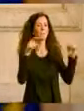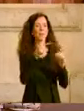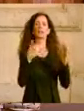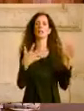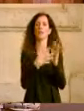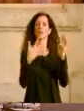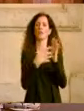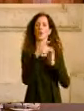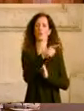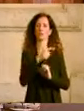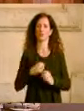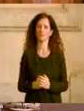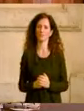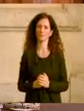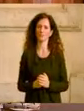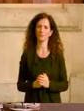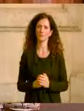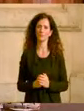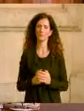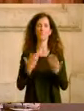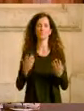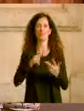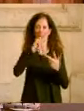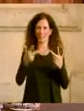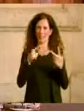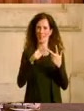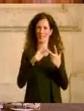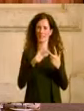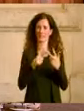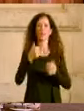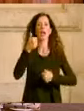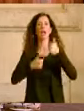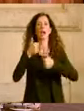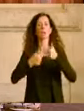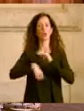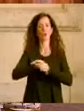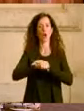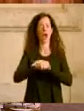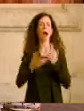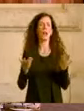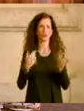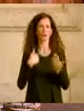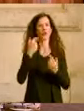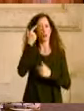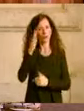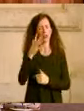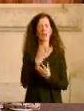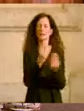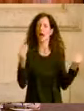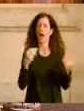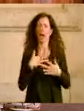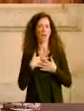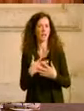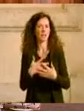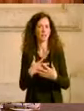difficoltà. Per quanto riguarda il campionato di calcio, sono tantissimi appassionati, è un tema che riceve tantissime